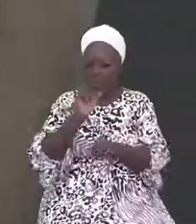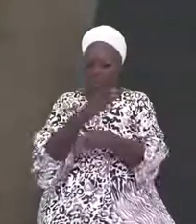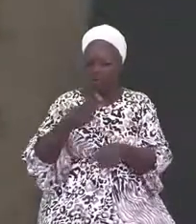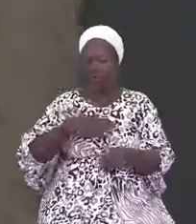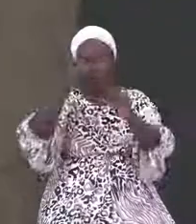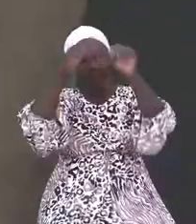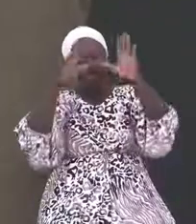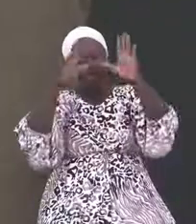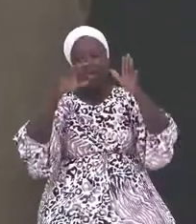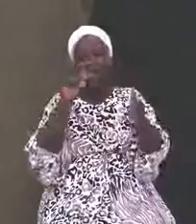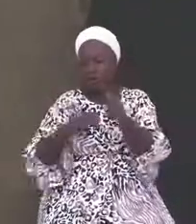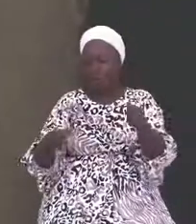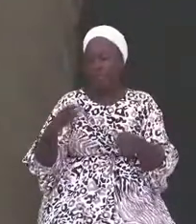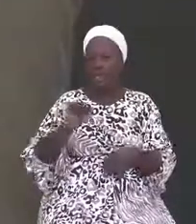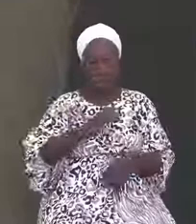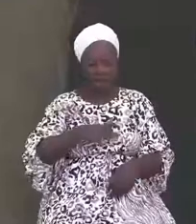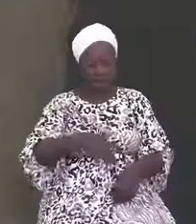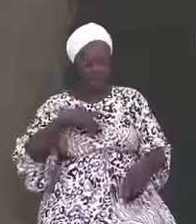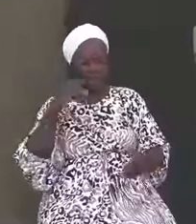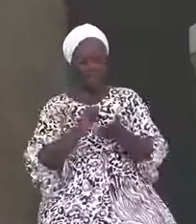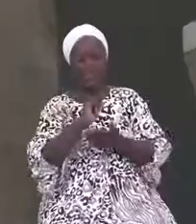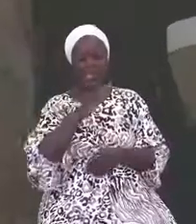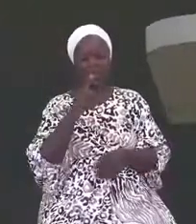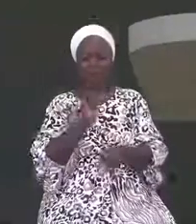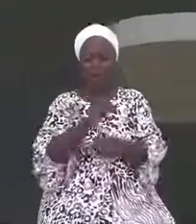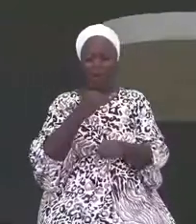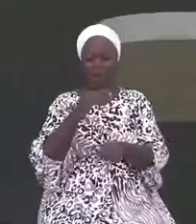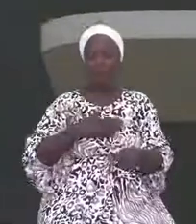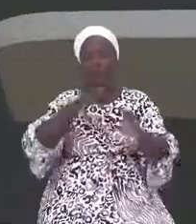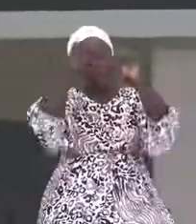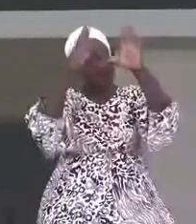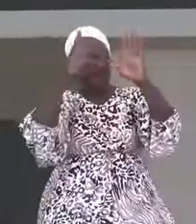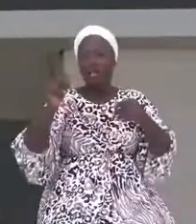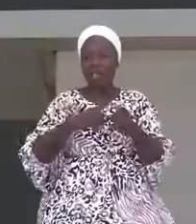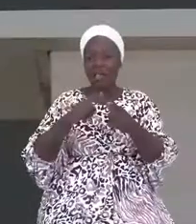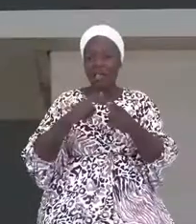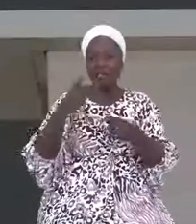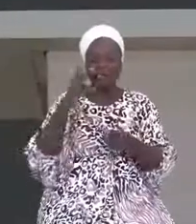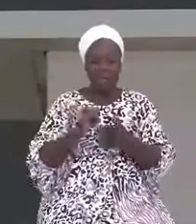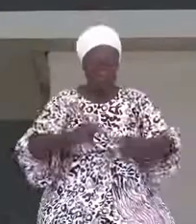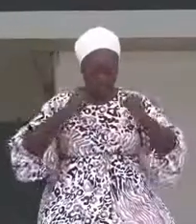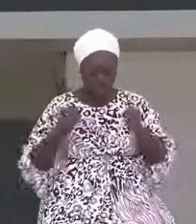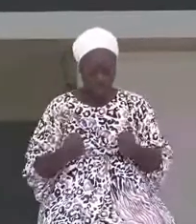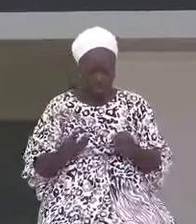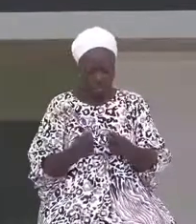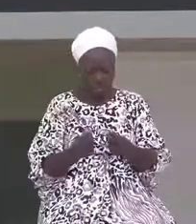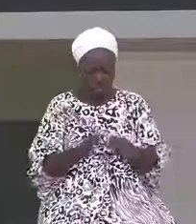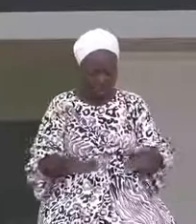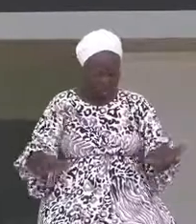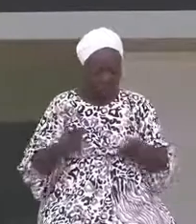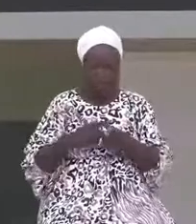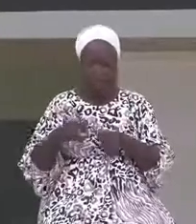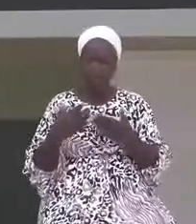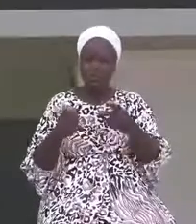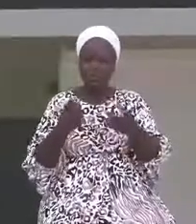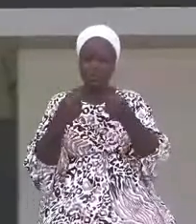Tout ce que je sens, ça, c'est l'œuvre de mon Père. Regardez la terre solide. Peut-être tu es venu ici il y a